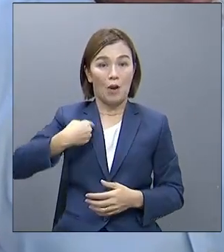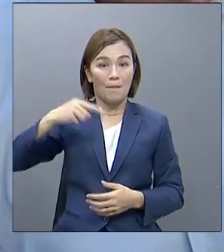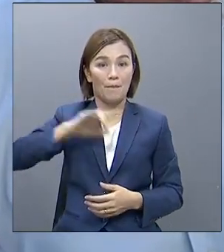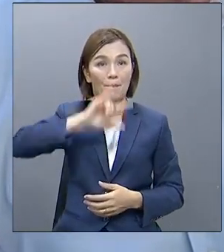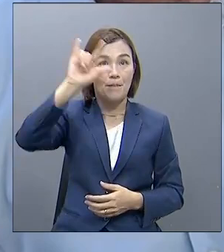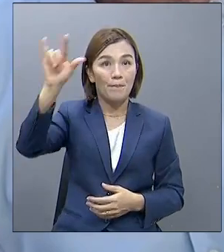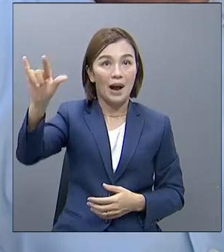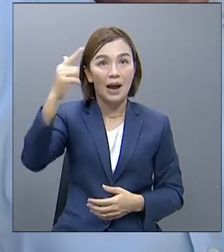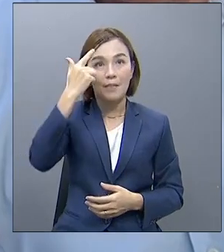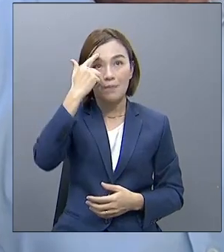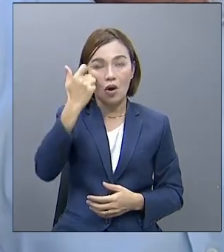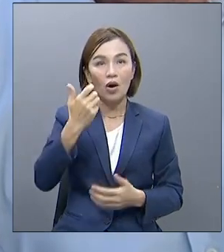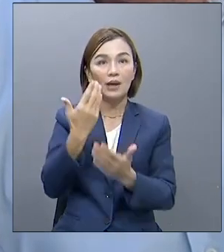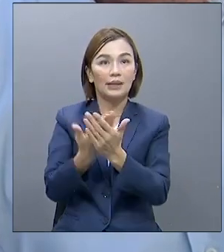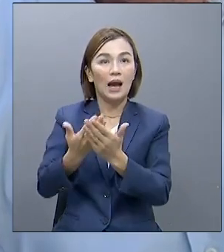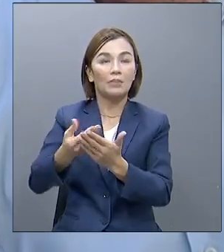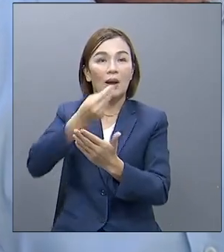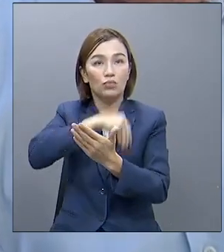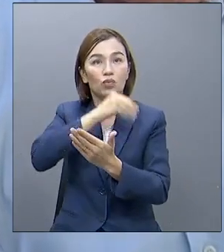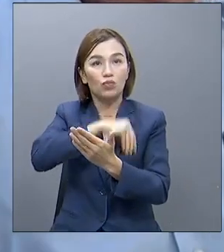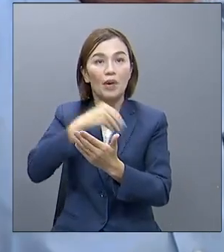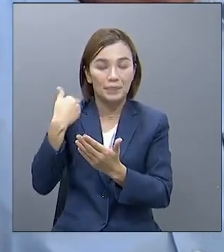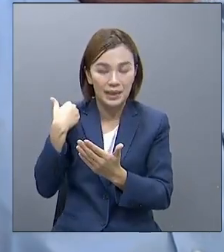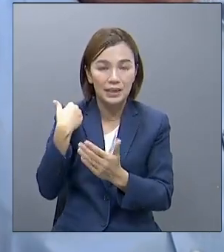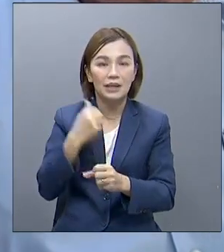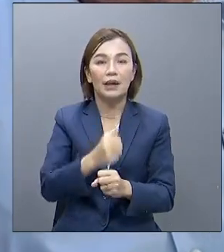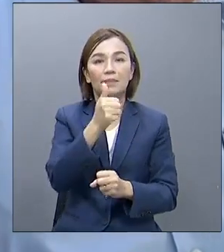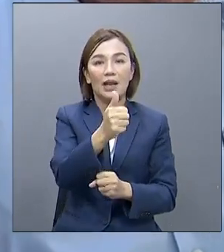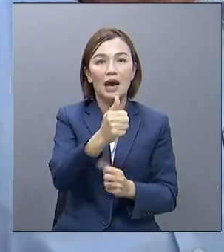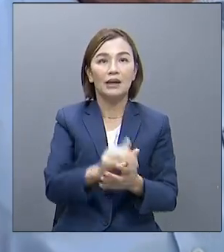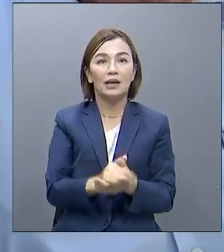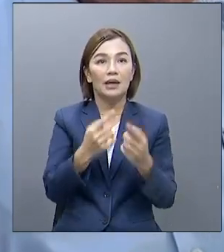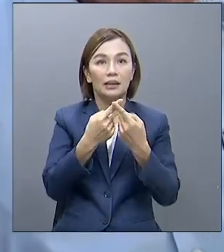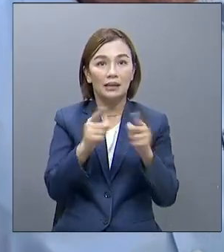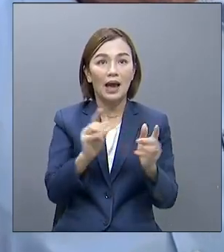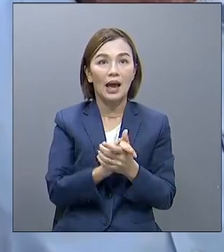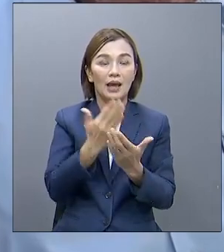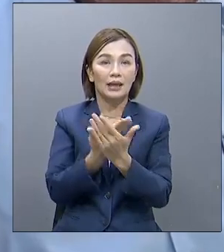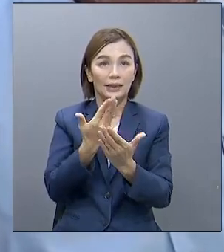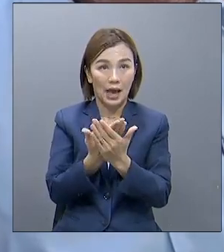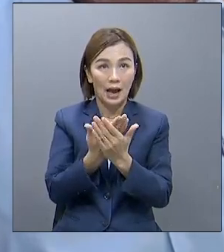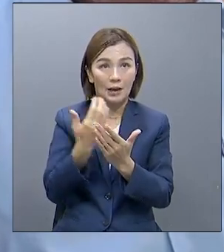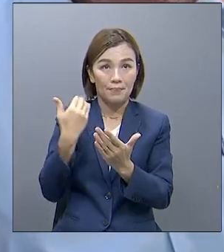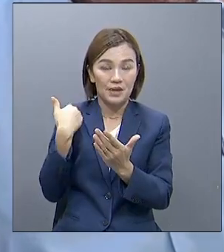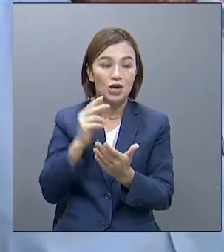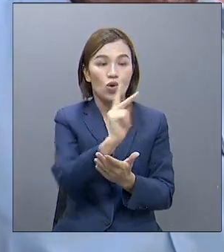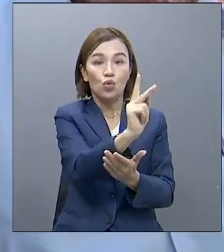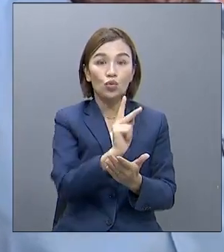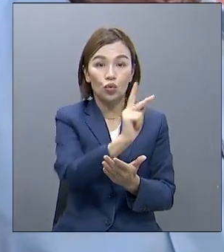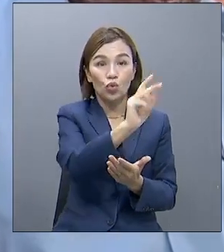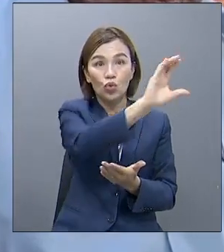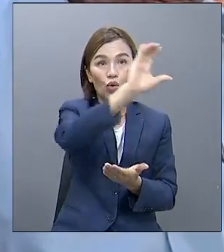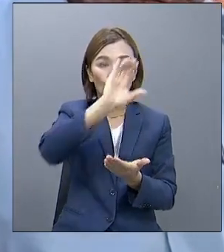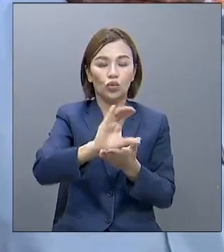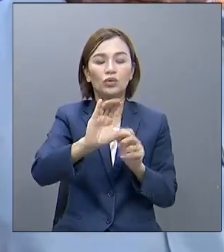อ่านว่าเออเรามีรายได้เราก็สามารถทำเรื่องพวกนี้ได้แต่ถ้าสมมติว่าถ้ามีเงินเป็นก้อนให้เรากู้มาลงทุนได้ก็ดีครับผ